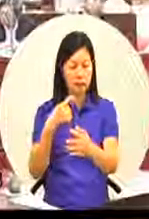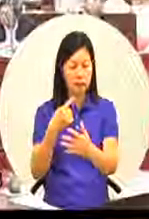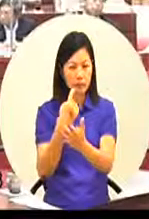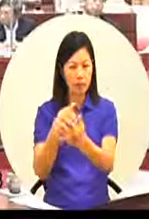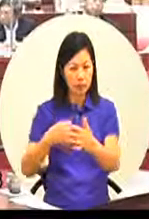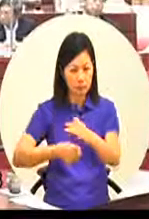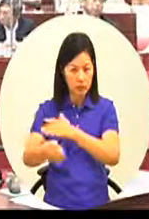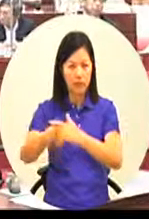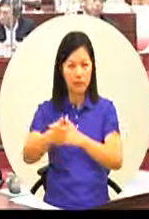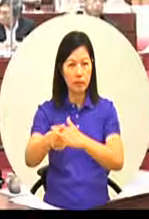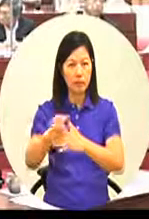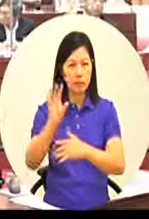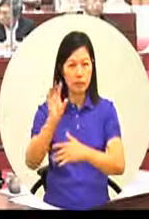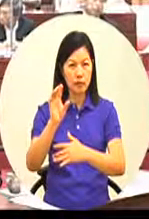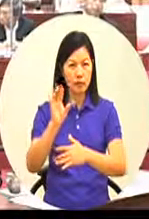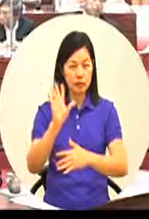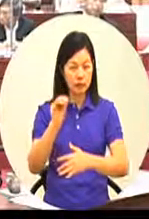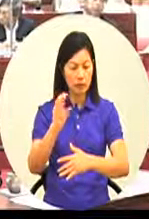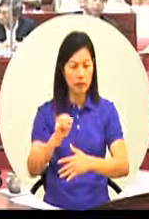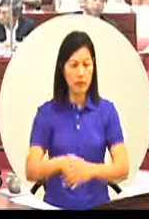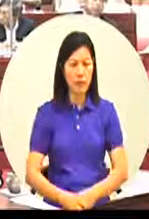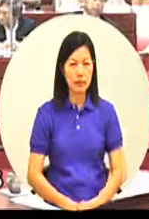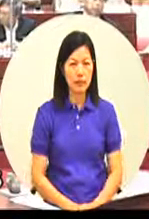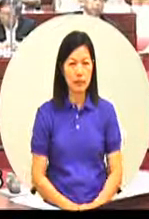有进到这个地方过的，好，谢谢。